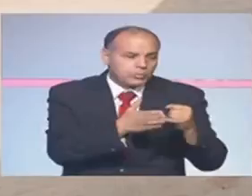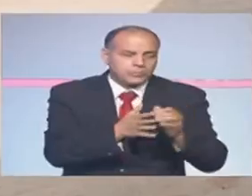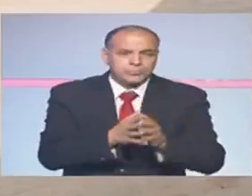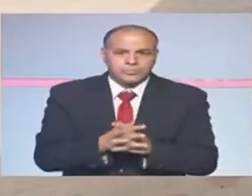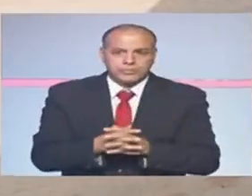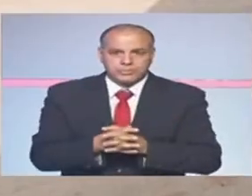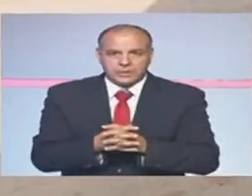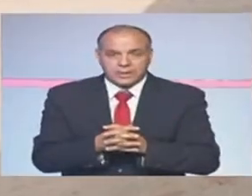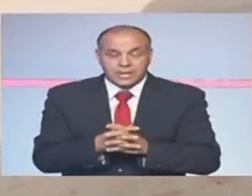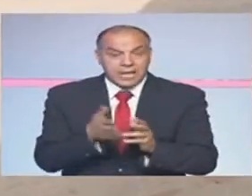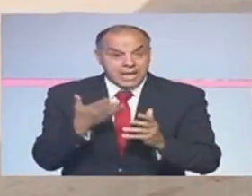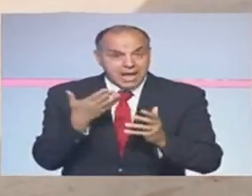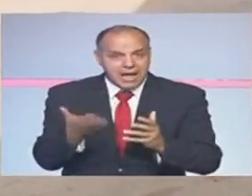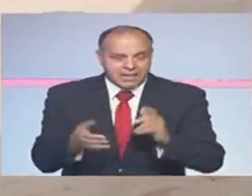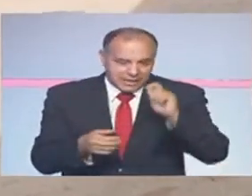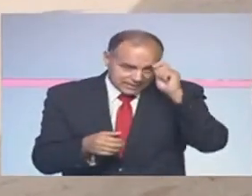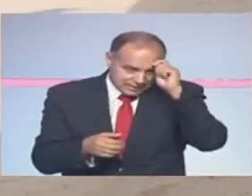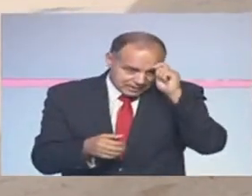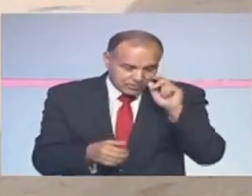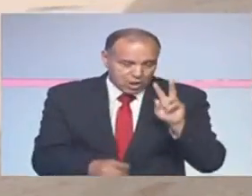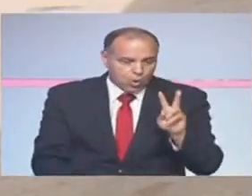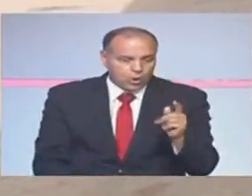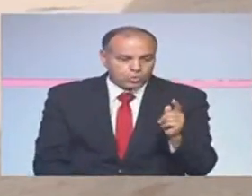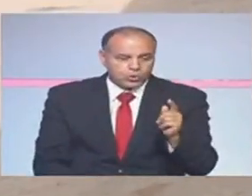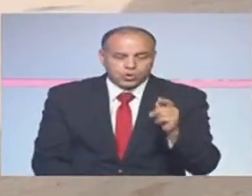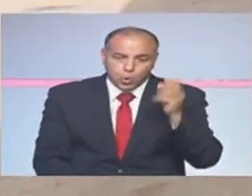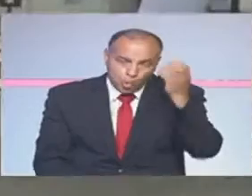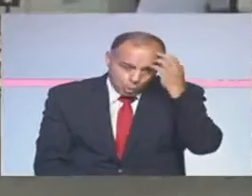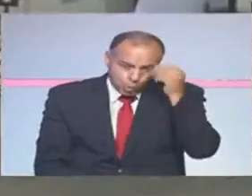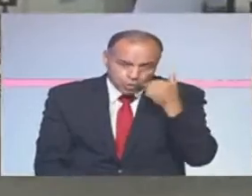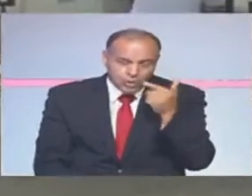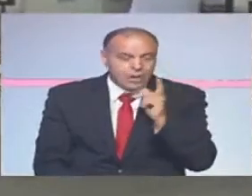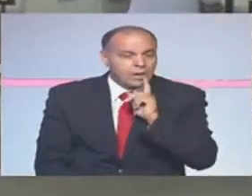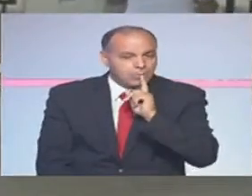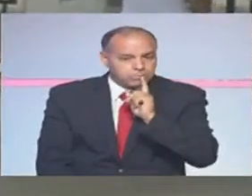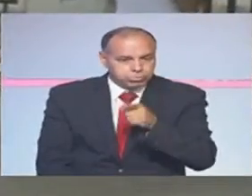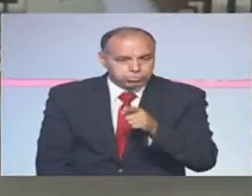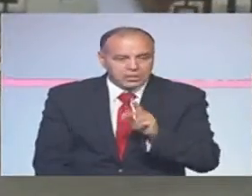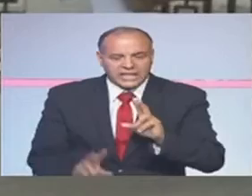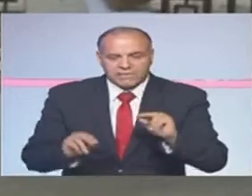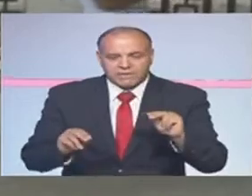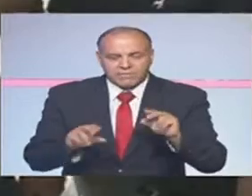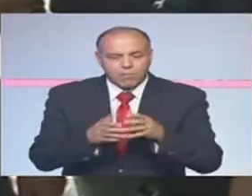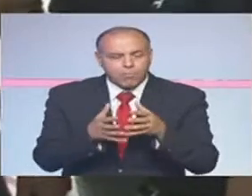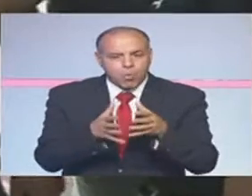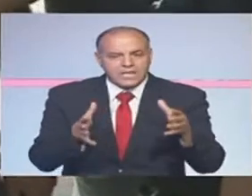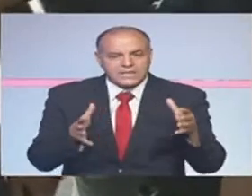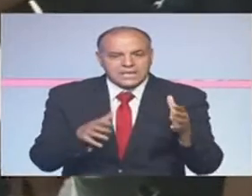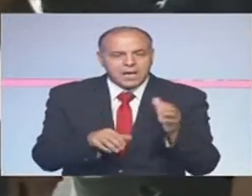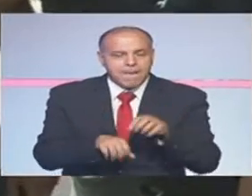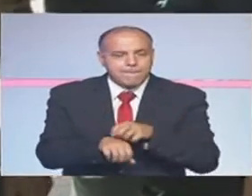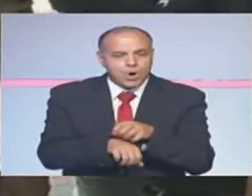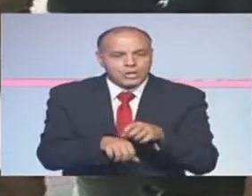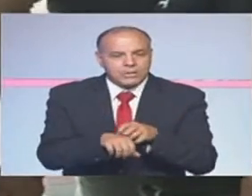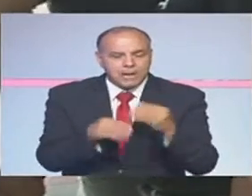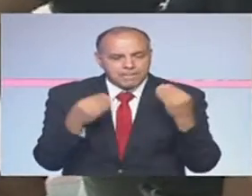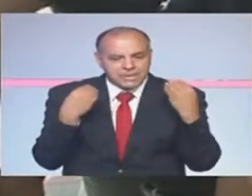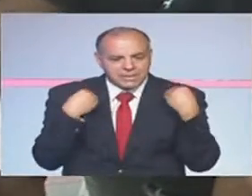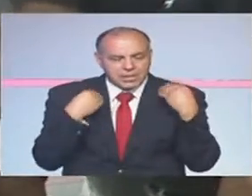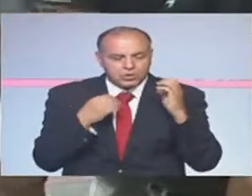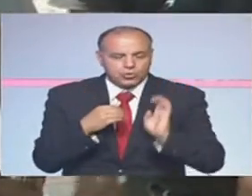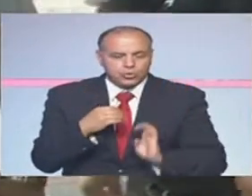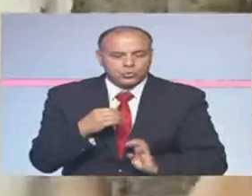رايس وسيتم يوم السبت الحادي والعشرين من او تم تنفيذ ذات الحمل الموسعه بمعتمديه بنزرت